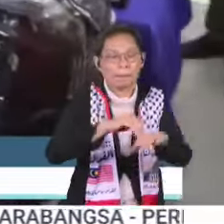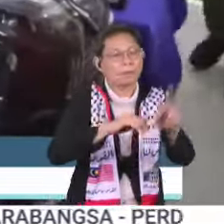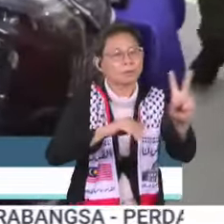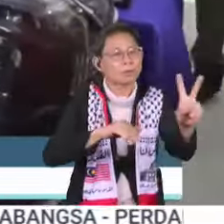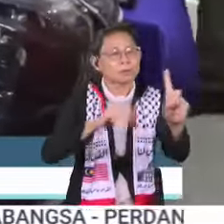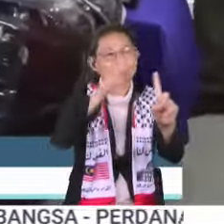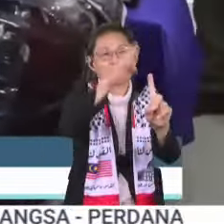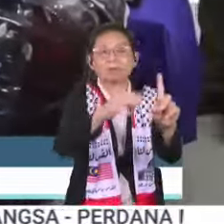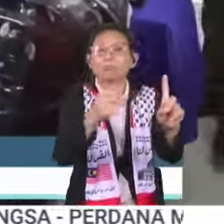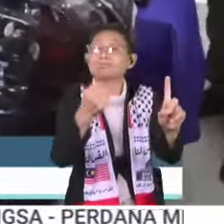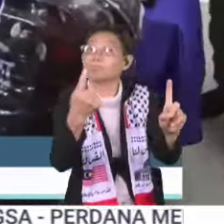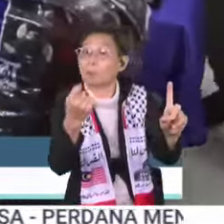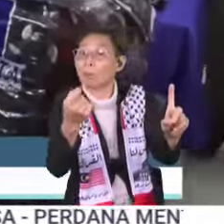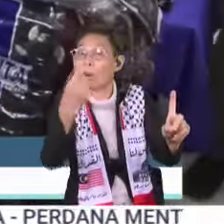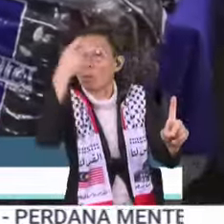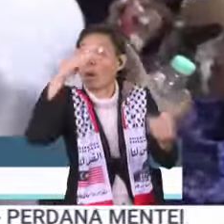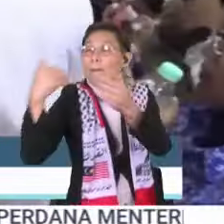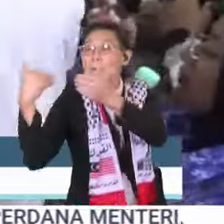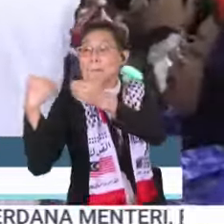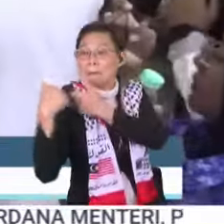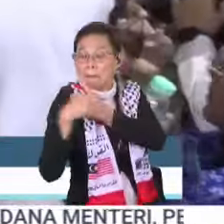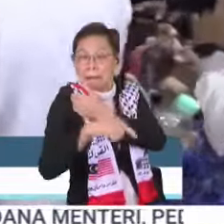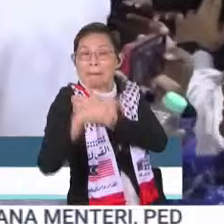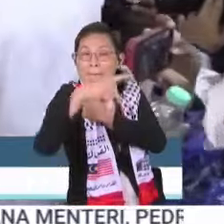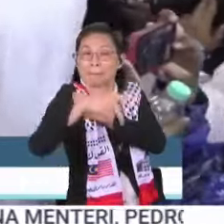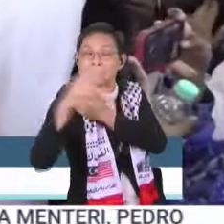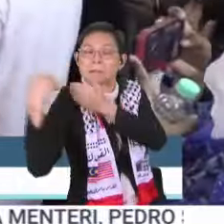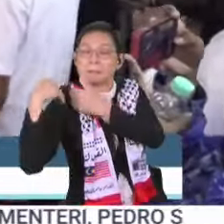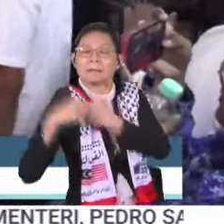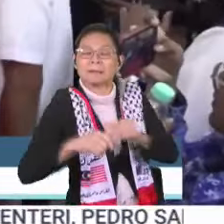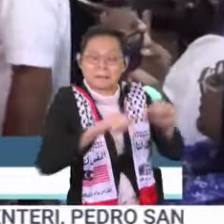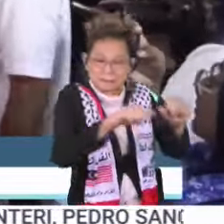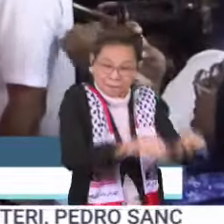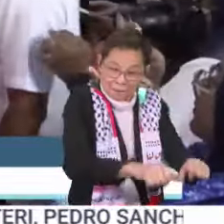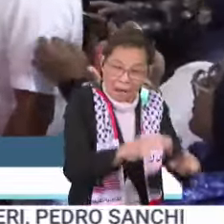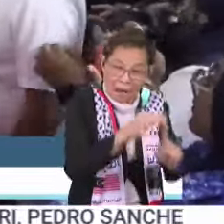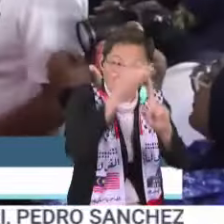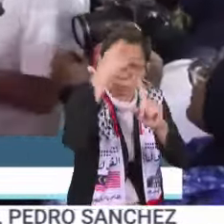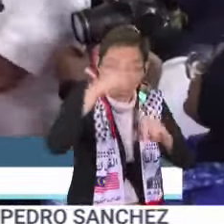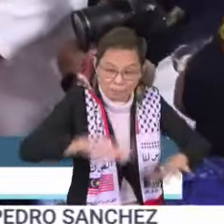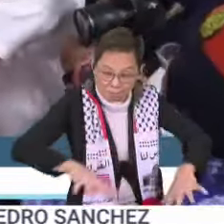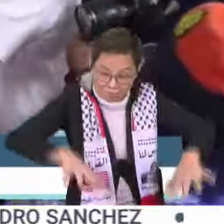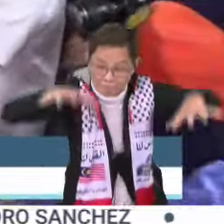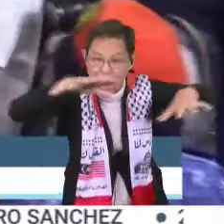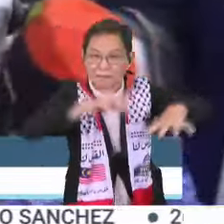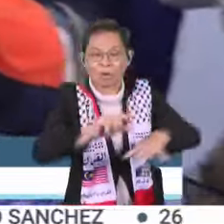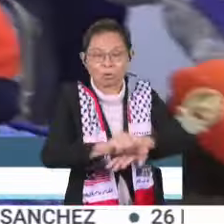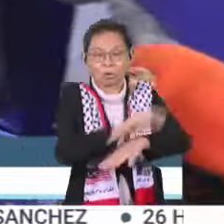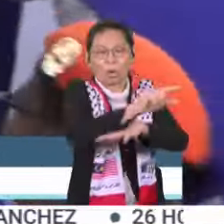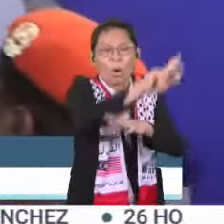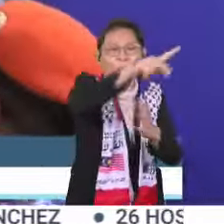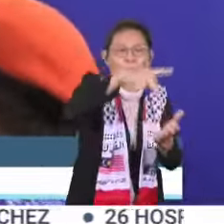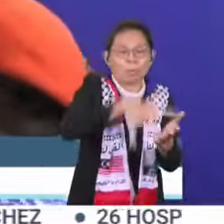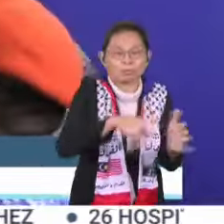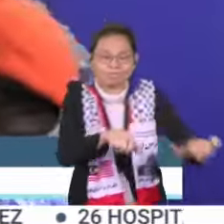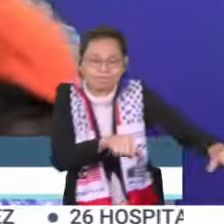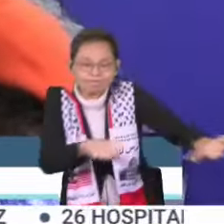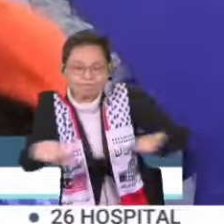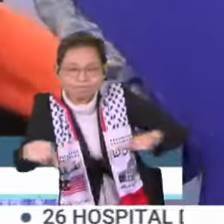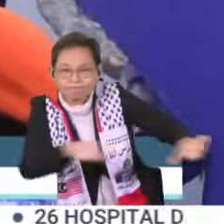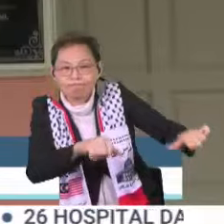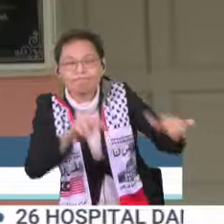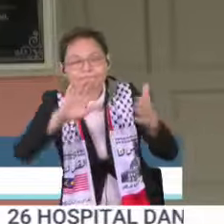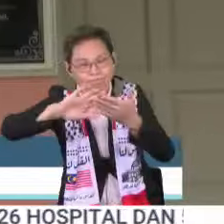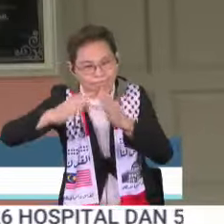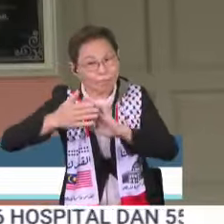November lalu bukan sahaja berperanan sebagai penempatan khas ketika banjir, namun ia juga boleh digunakan sebagai pusat aktiviti